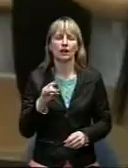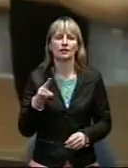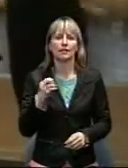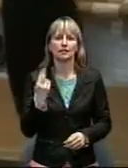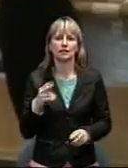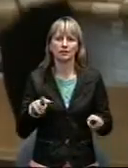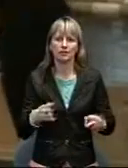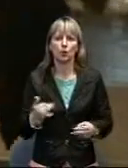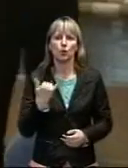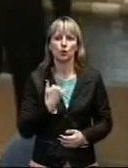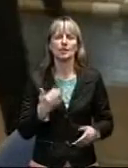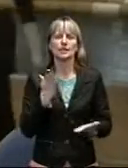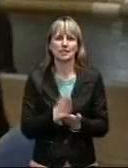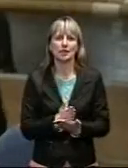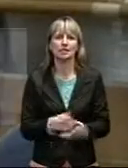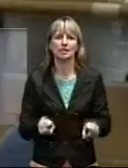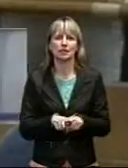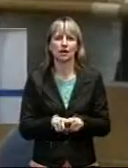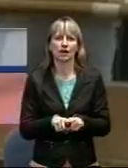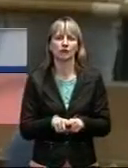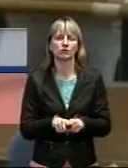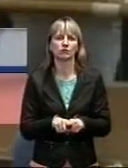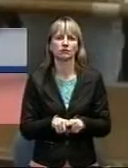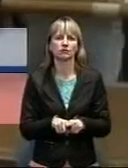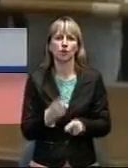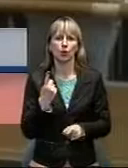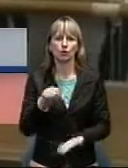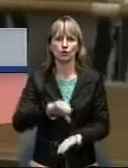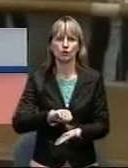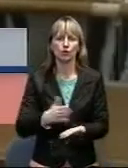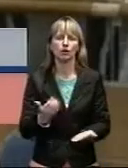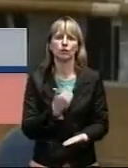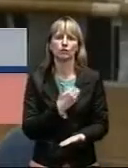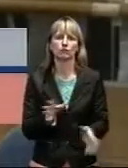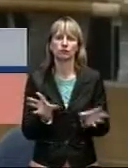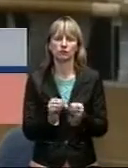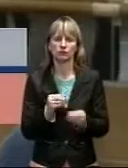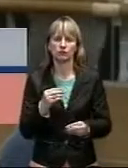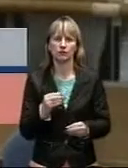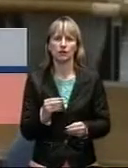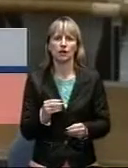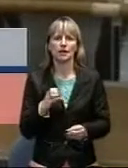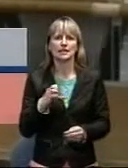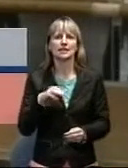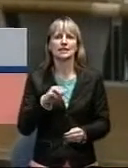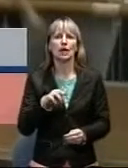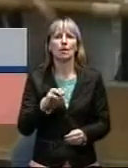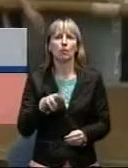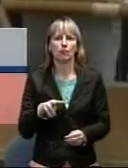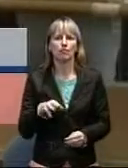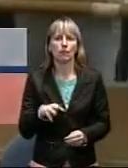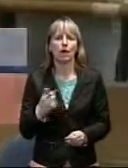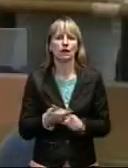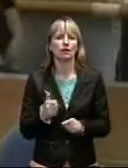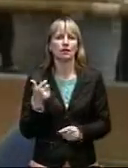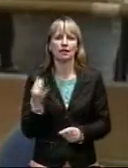осінь. Ну, от у нас якраз є такий. Ну, ось у нас якраз є один номер, який ми робимо спільно зі степом. Ви знаєте, це цікаво. Здавалось би, два